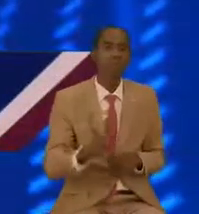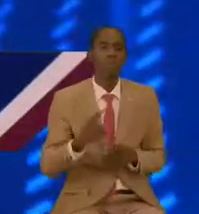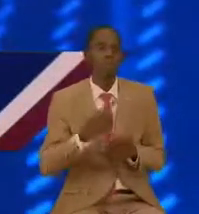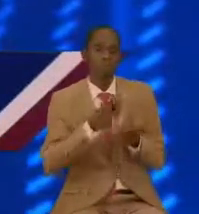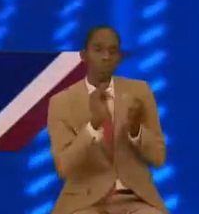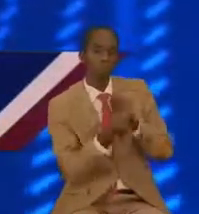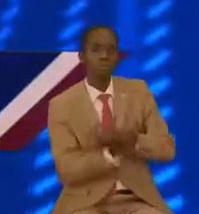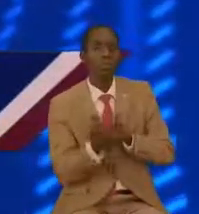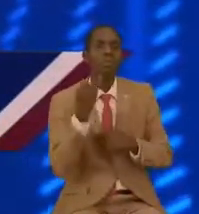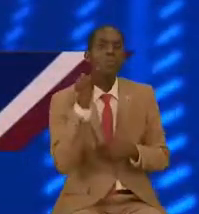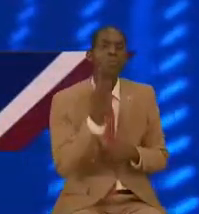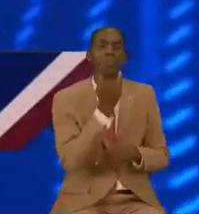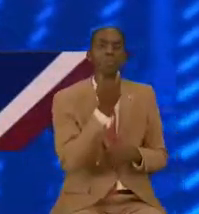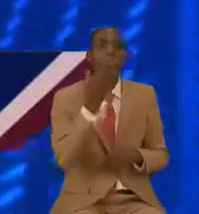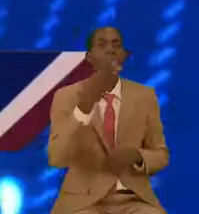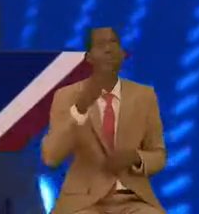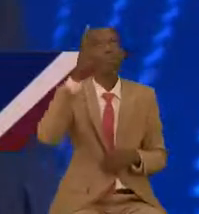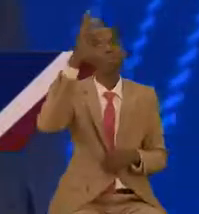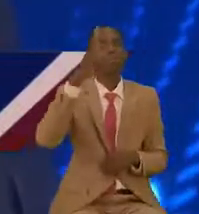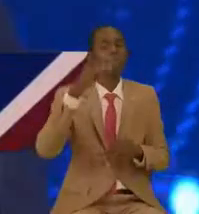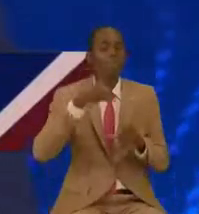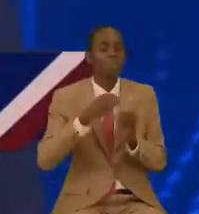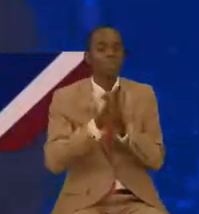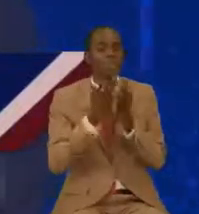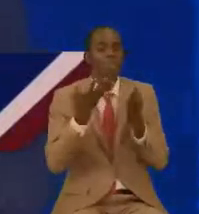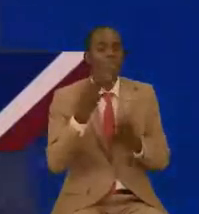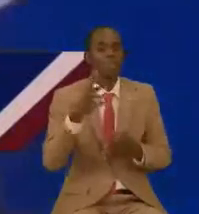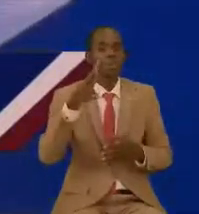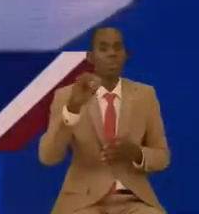de le véritable Israël transformé de Dieu?